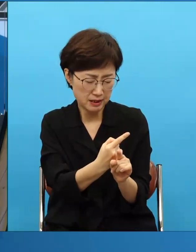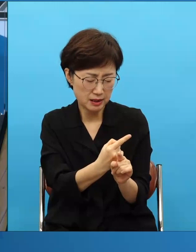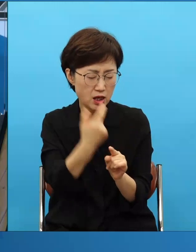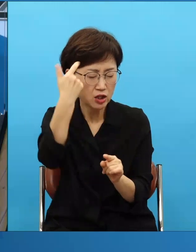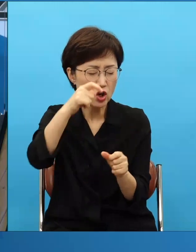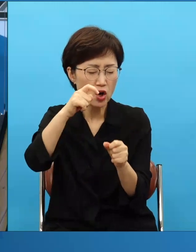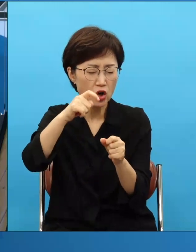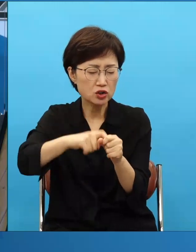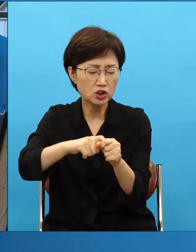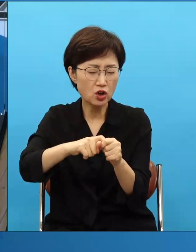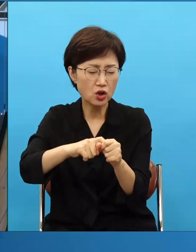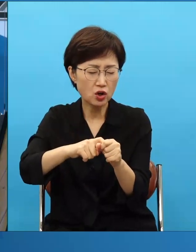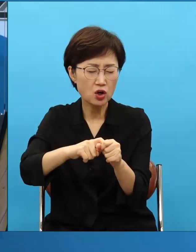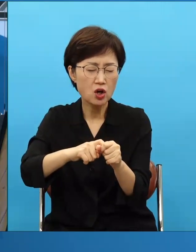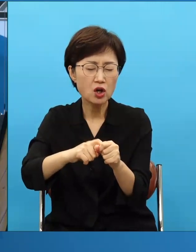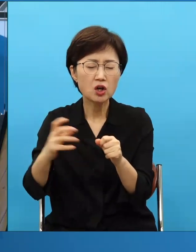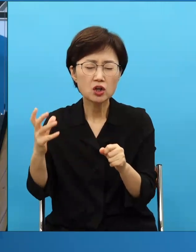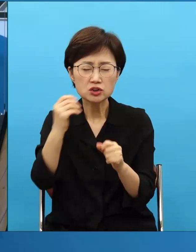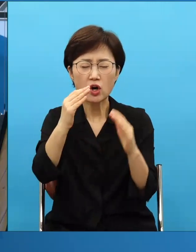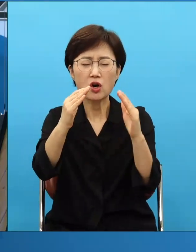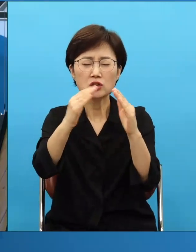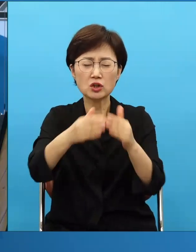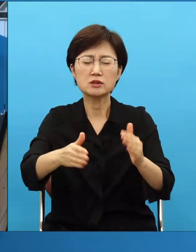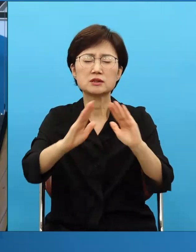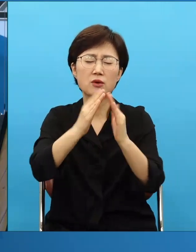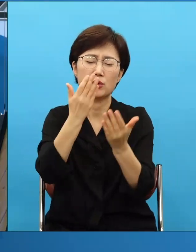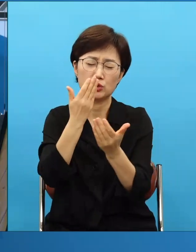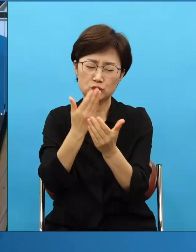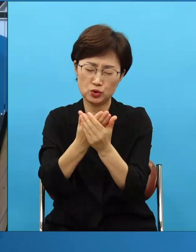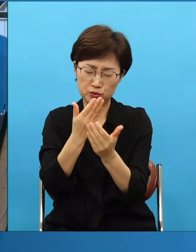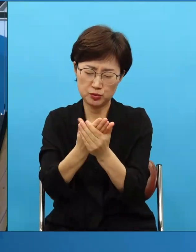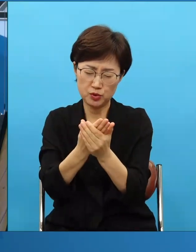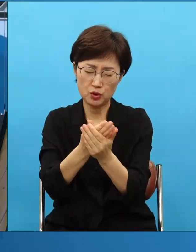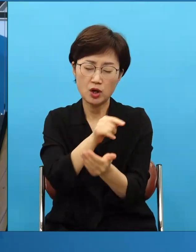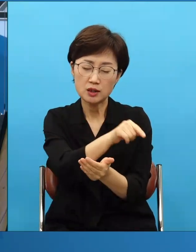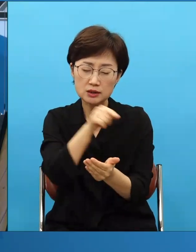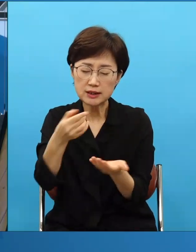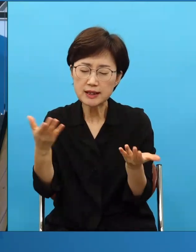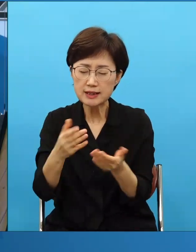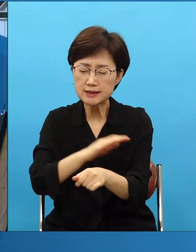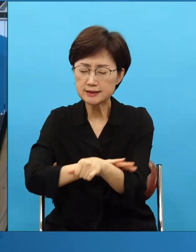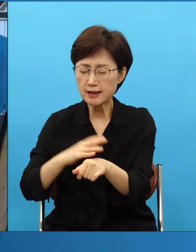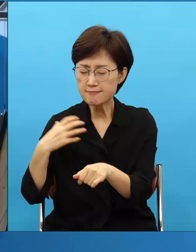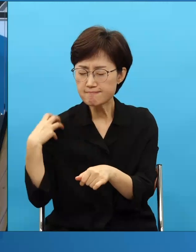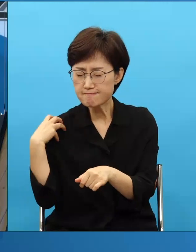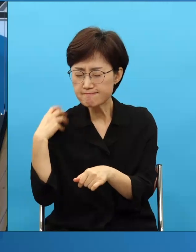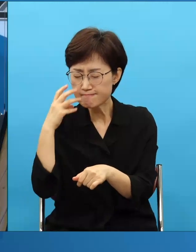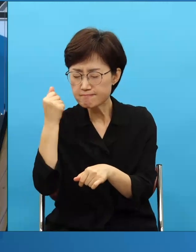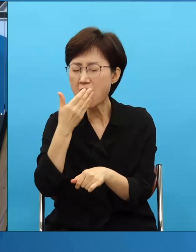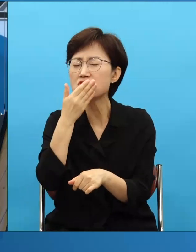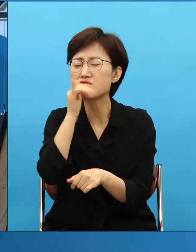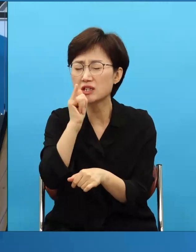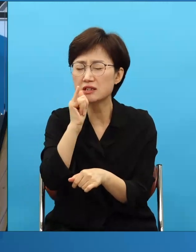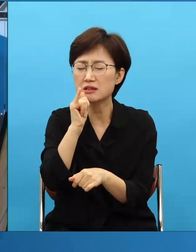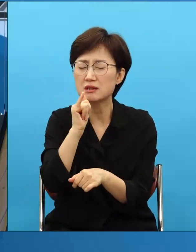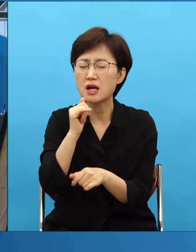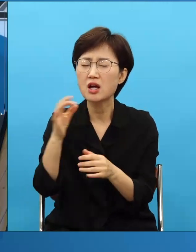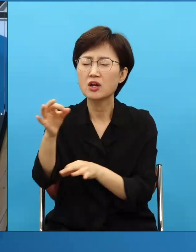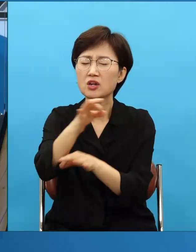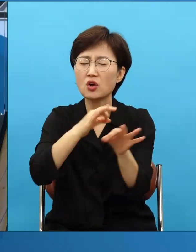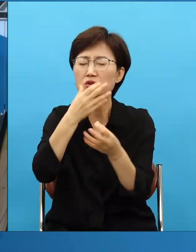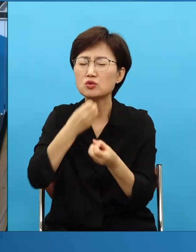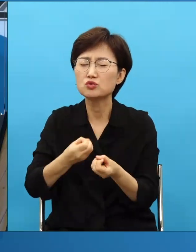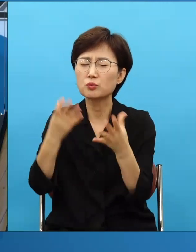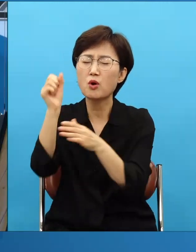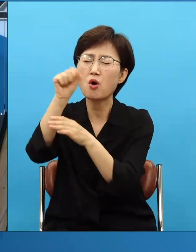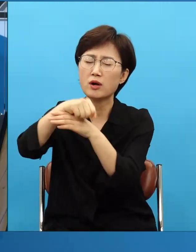하시고 능히 감당할 빛의 경제를 우리에게 허락해 주옵소서. Lord, grant to us a build the holy temple that heals the 237